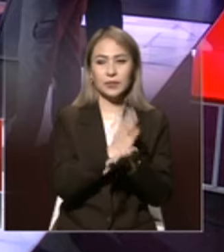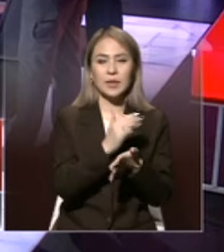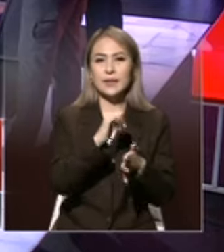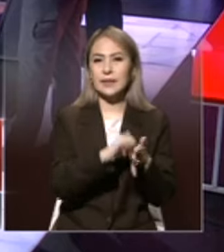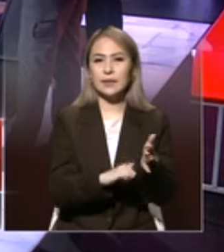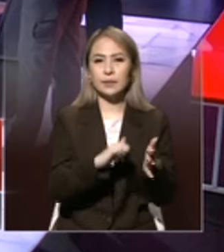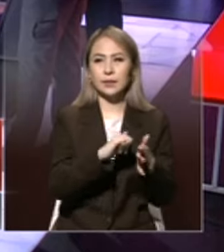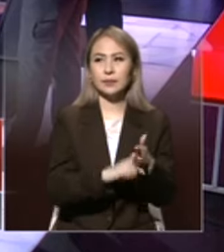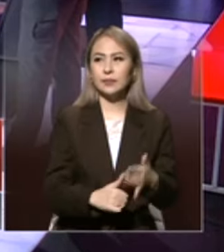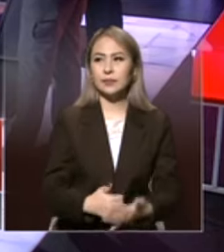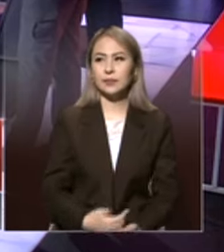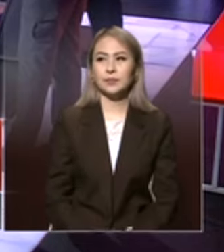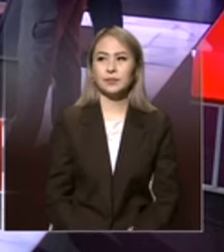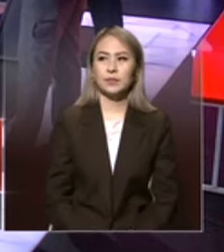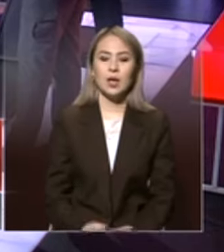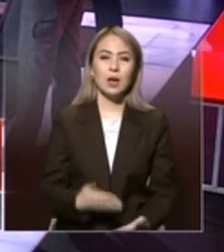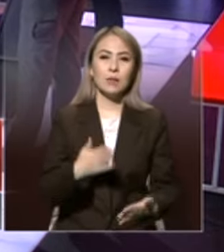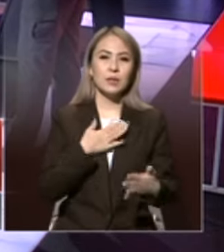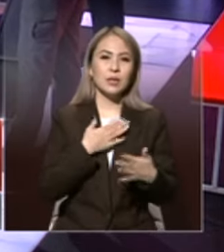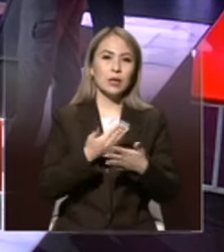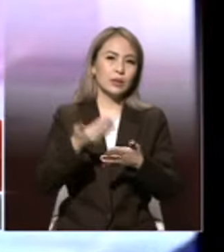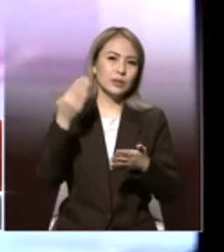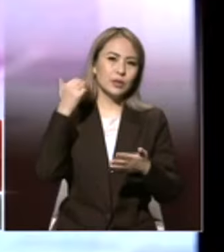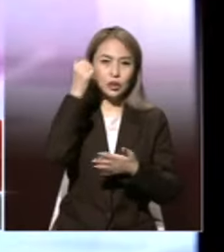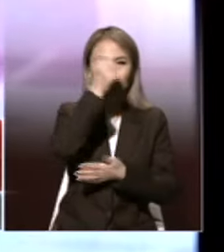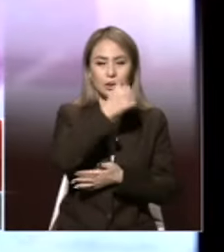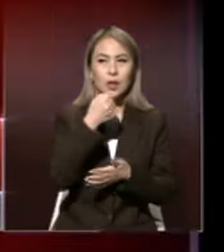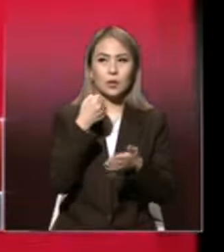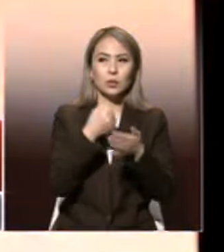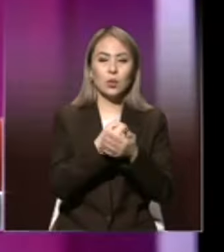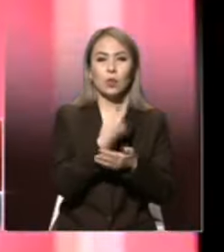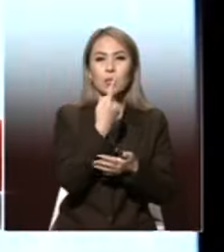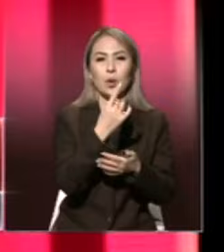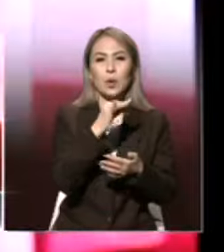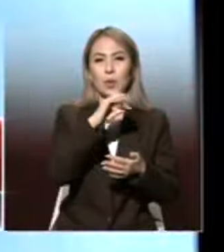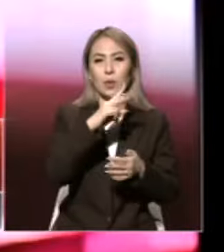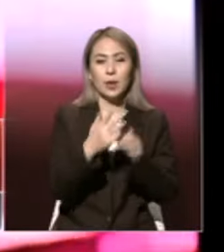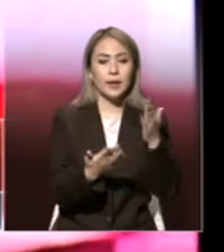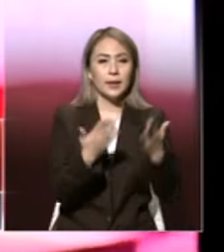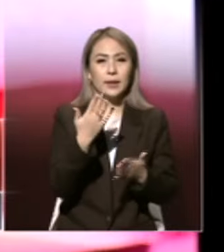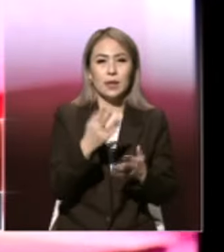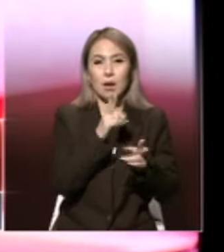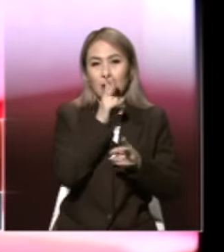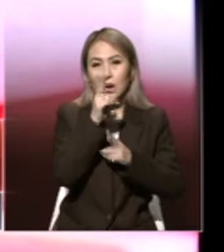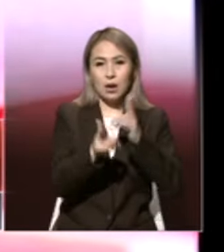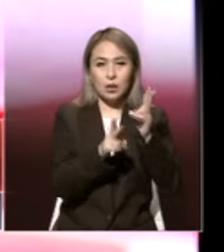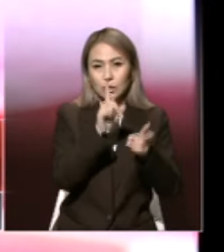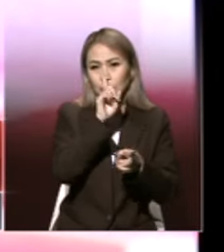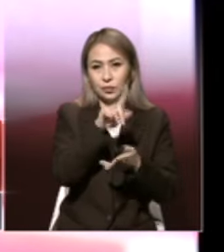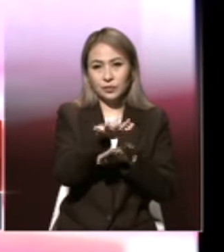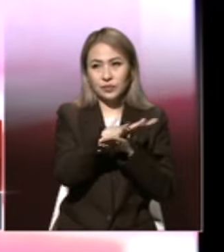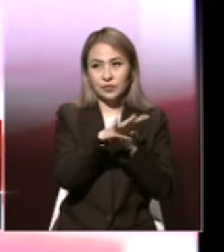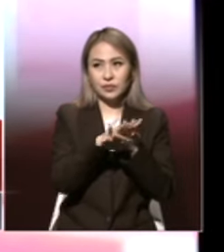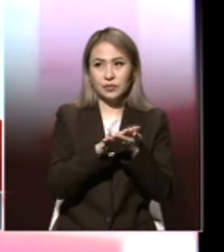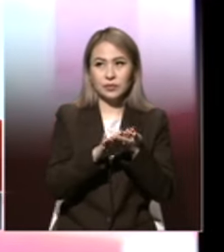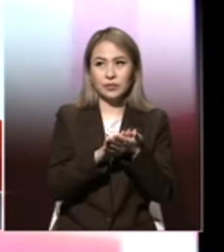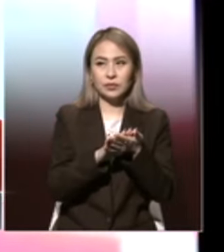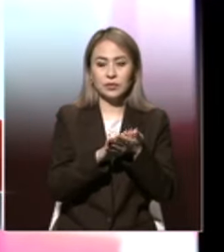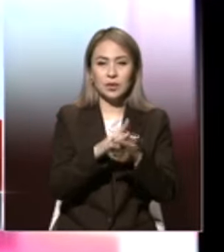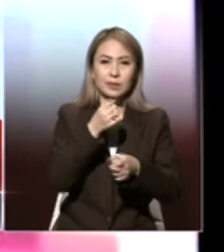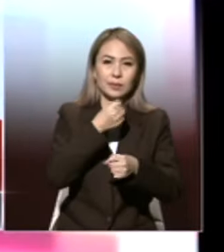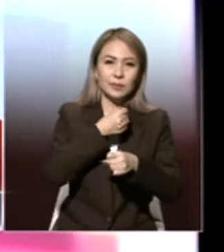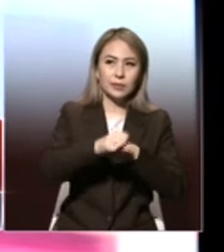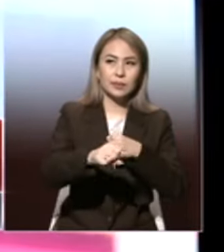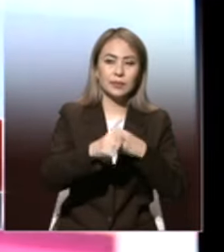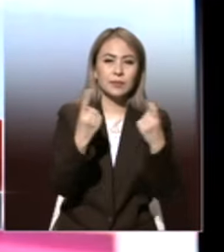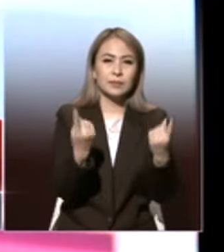Себебі біз былтырғы жылдың 1-ші шілдесіне дейін тіпті арыз болмаса, тіптен қол жұмсап,